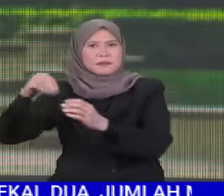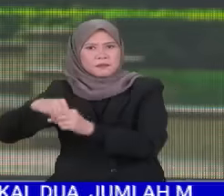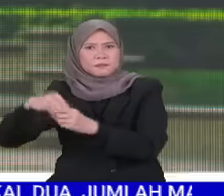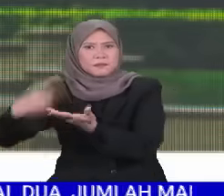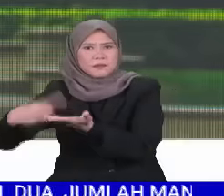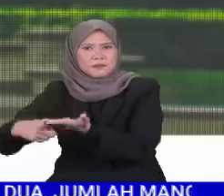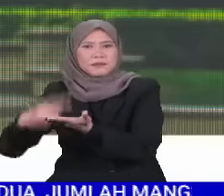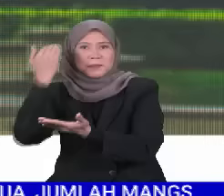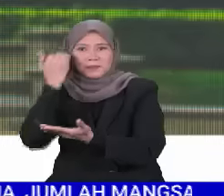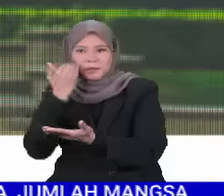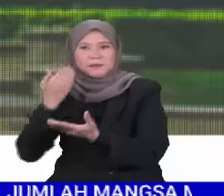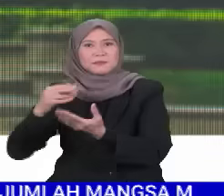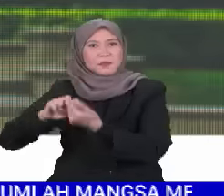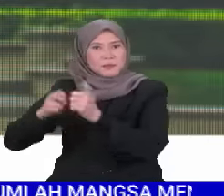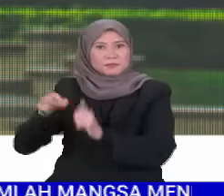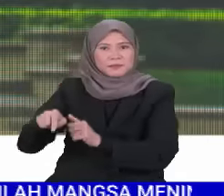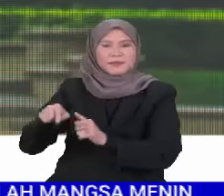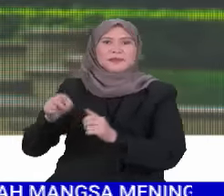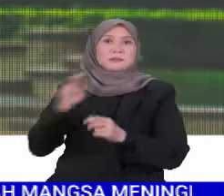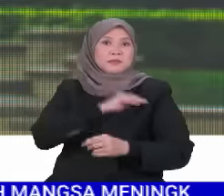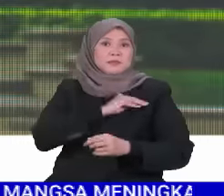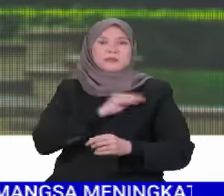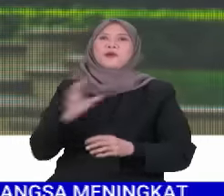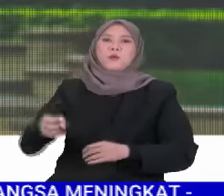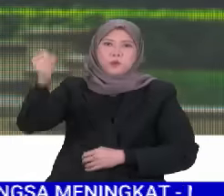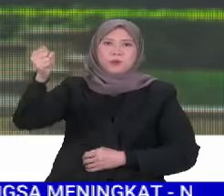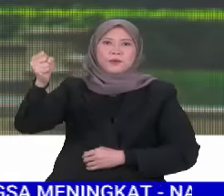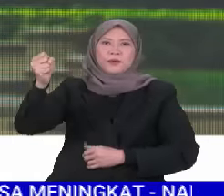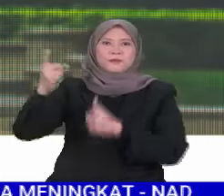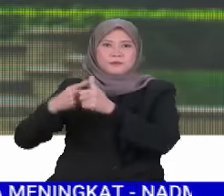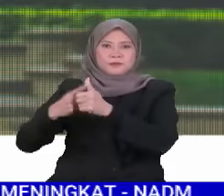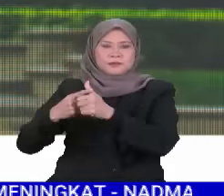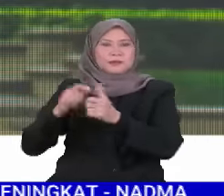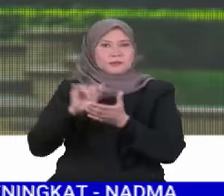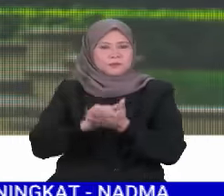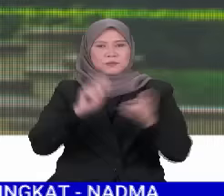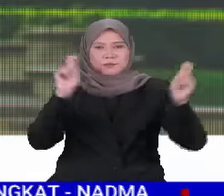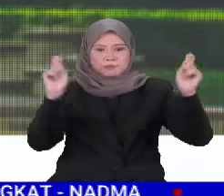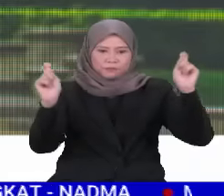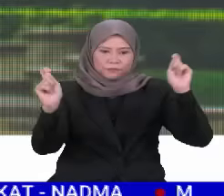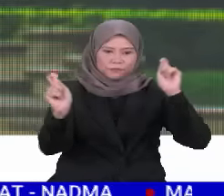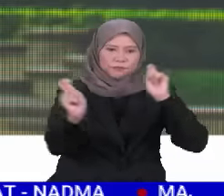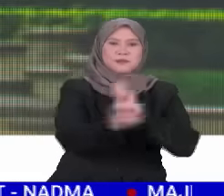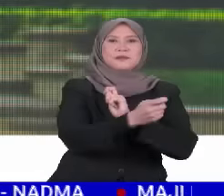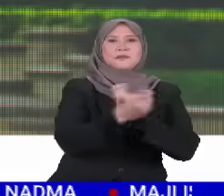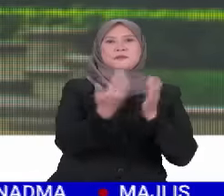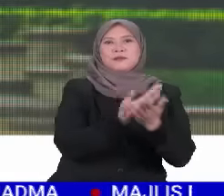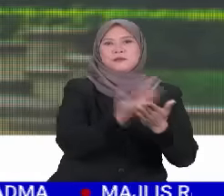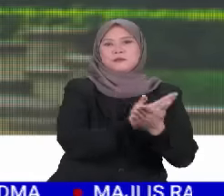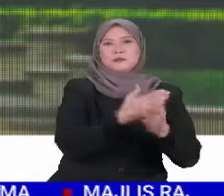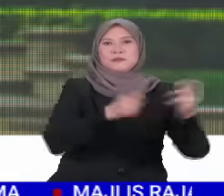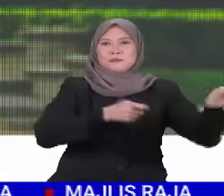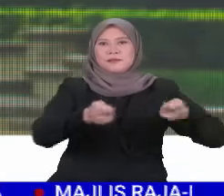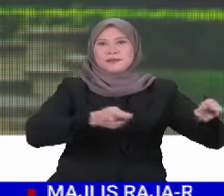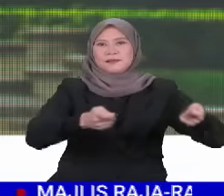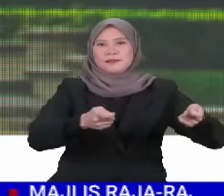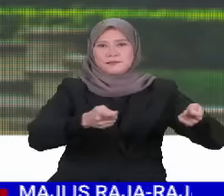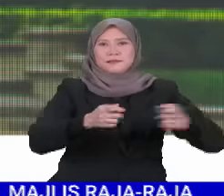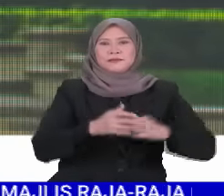itu kita rehatkan sementara waktu dan bagi saya Itulah sebenarnya satu reformasi petabiran yang kita perlukan